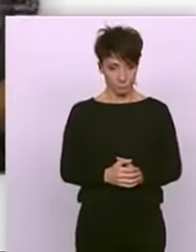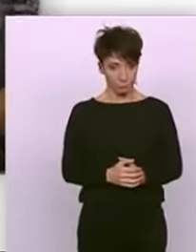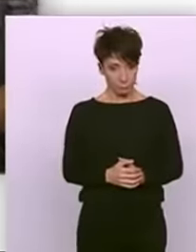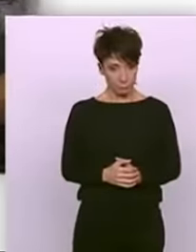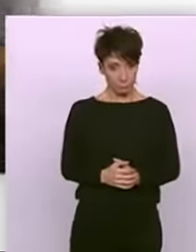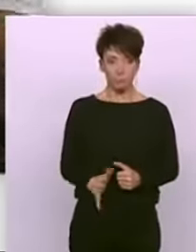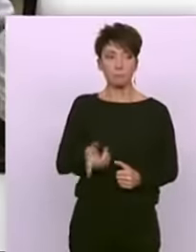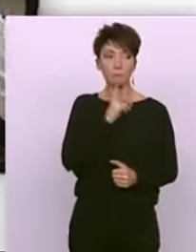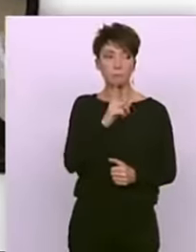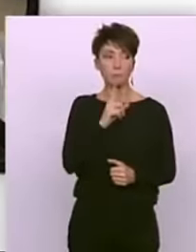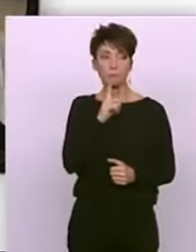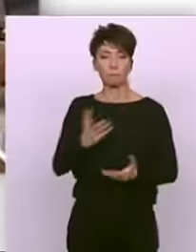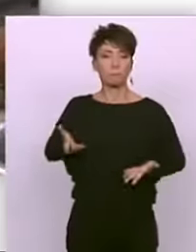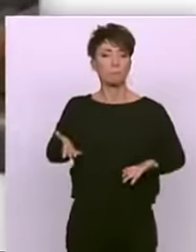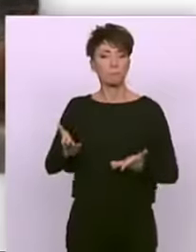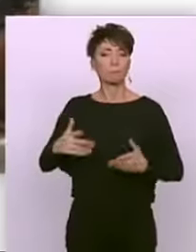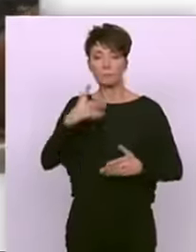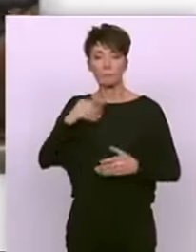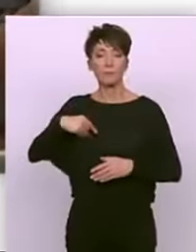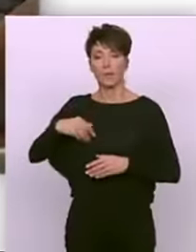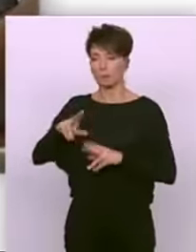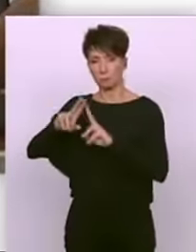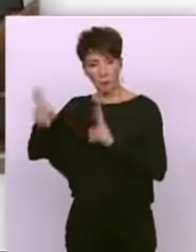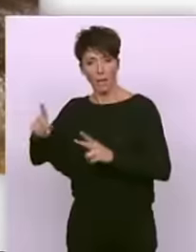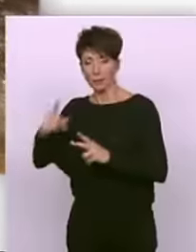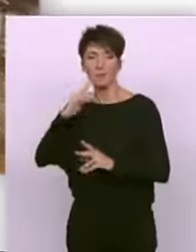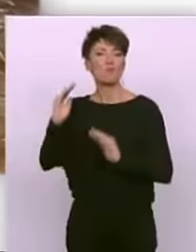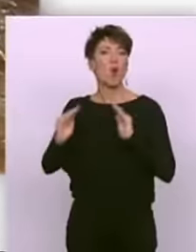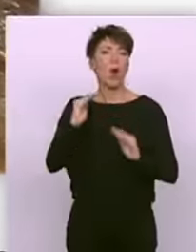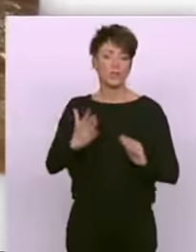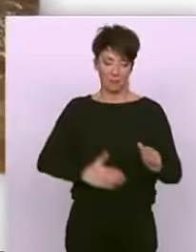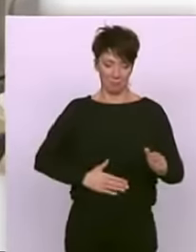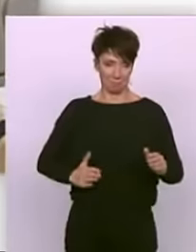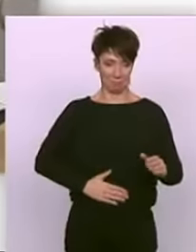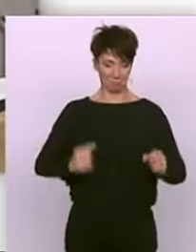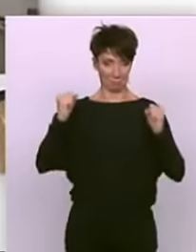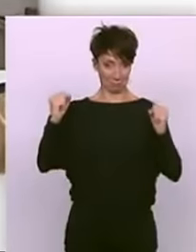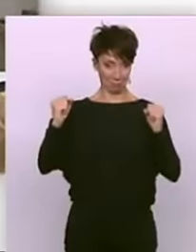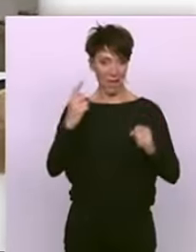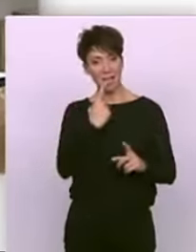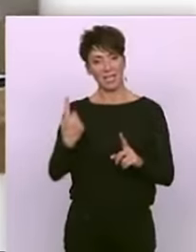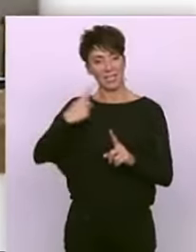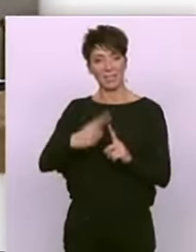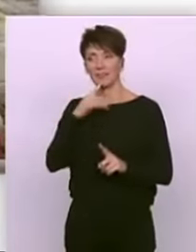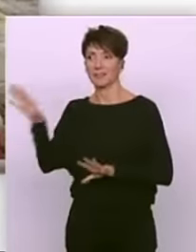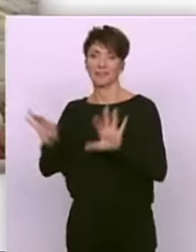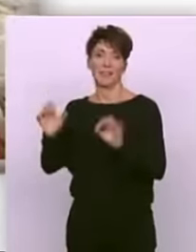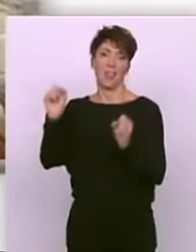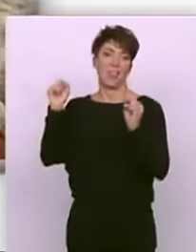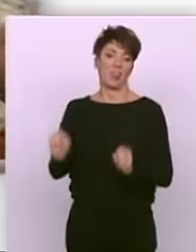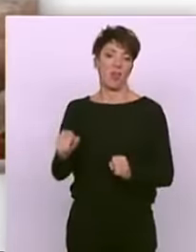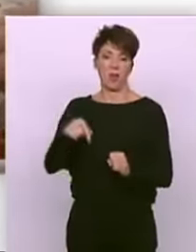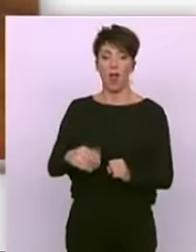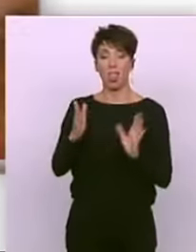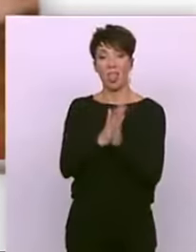Ψωνίζοντας φρέσκο ψωμί από το φούρνο της γειτονιάς μας, λένε οι επαγγελματίες, προστατεύει κανείς όχι μόνο την υγεία του, αλλά και τις θέσεις εργασίας. Στη χώρα